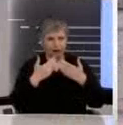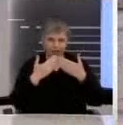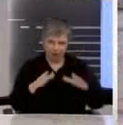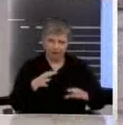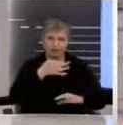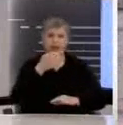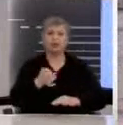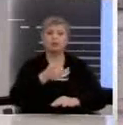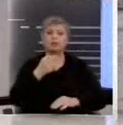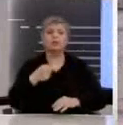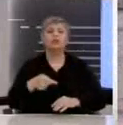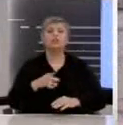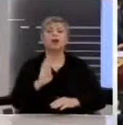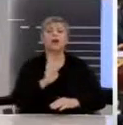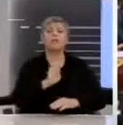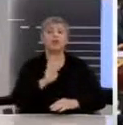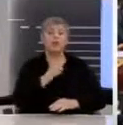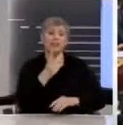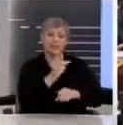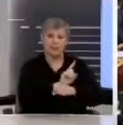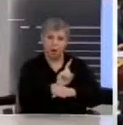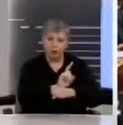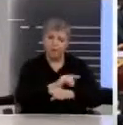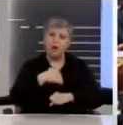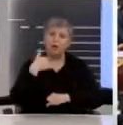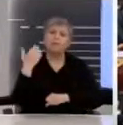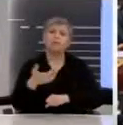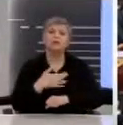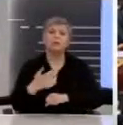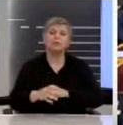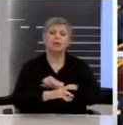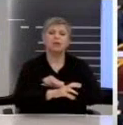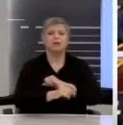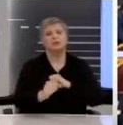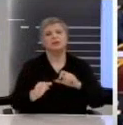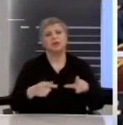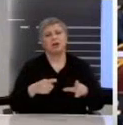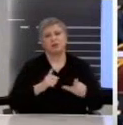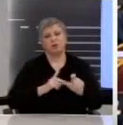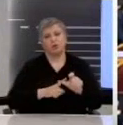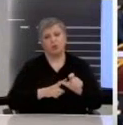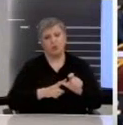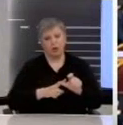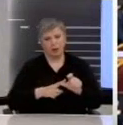για 2 λεπτά και ύστερα ο αρχηγός της Κεντρικής Επιτροπής του ΚΚΕ. Παρακαλώ, κύριε Γεννηματά.